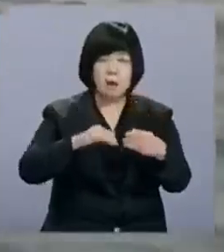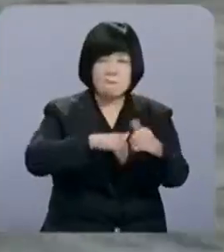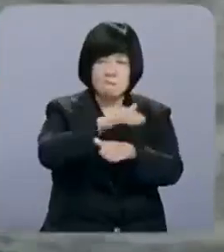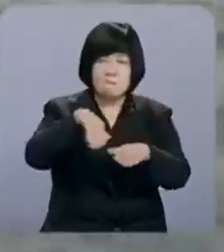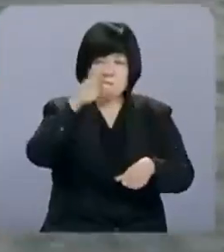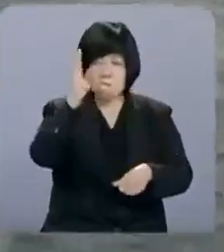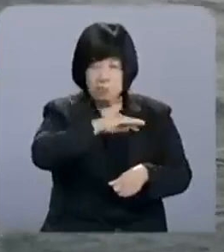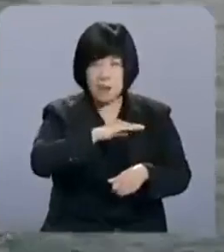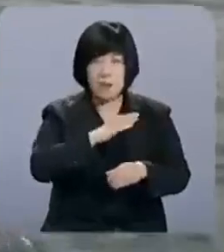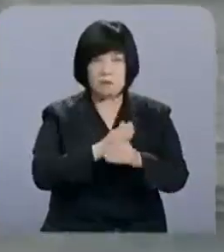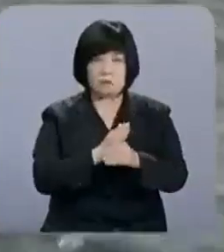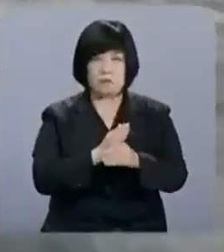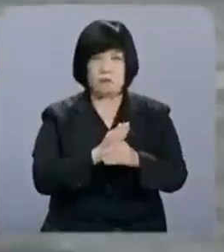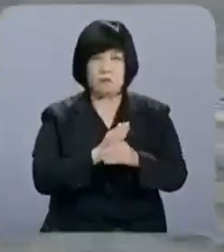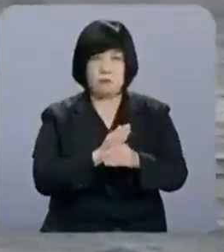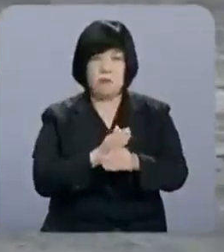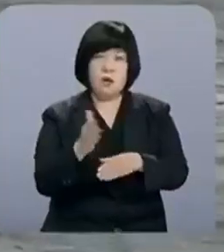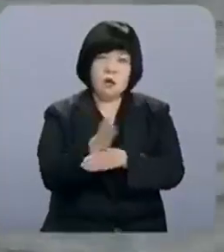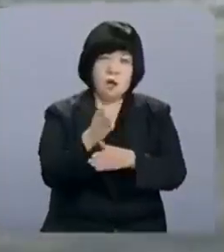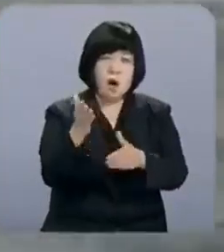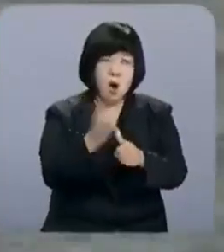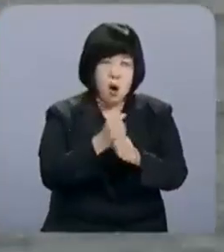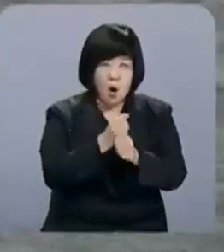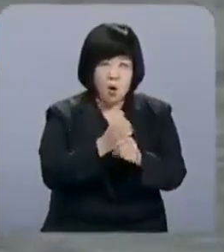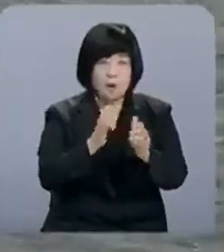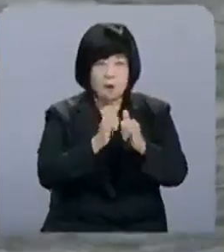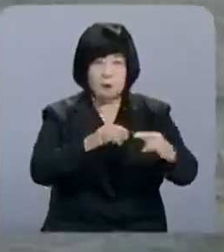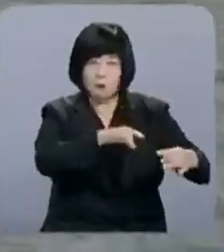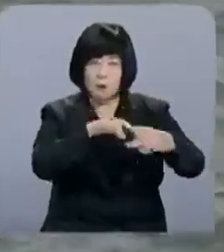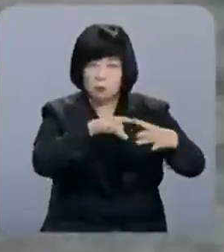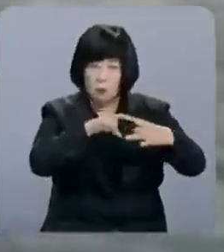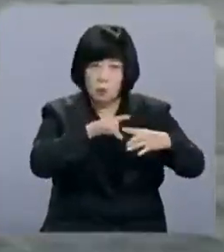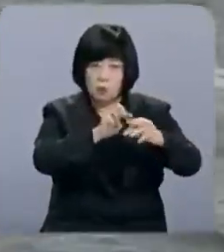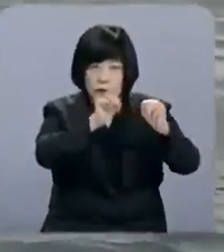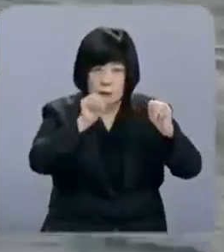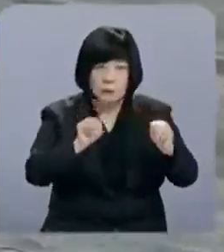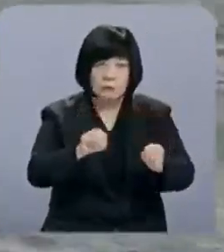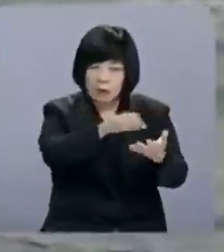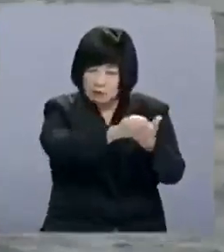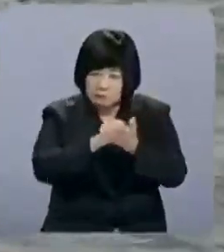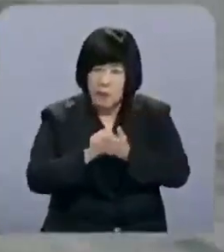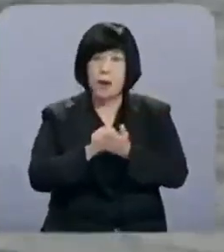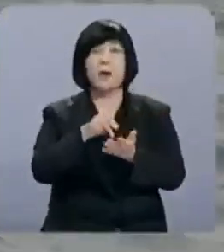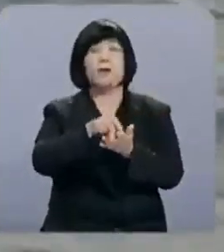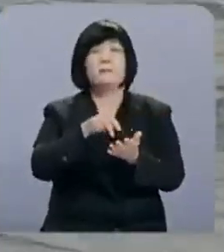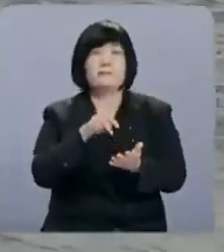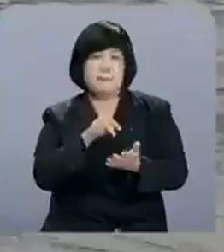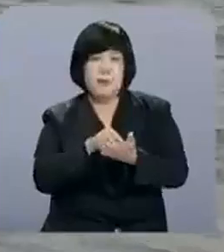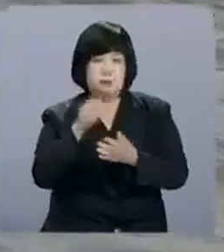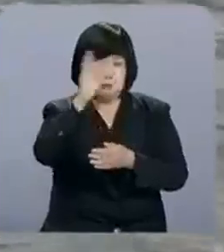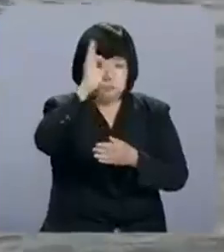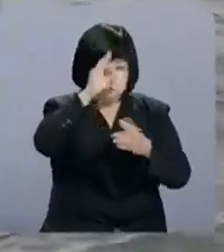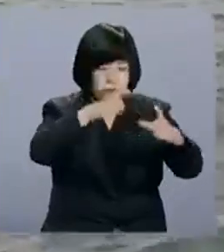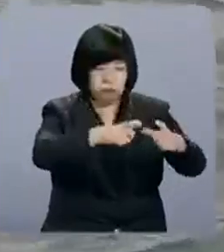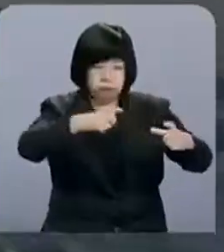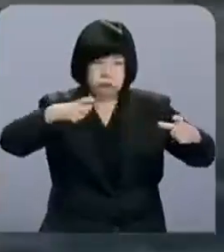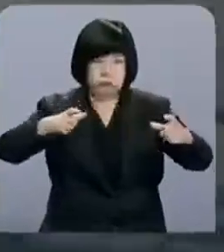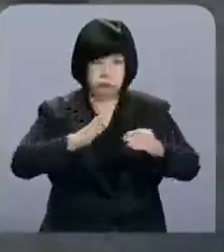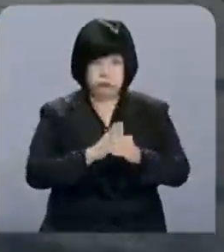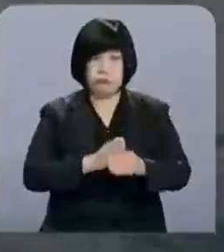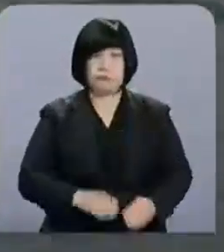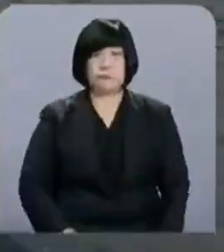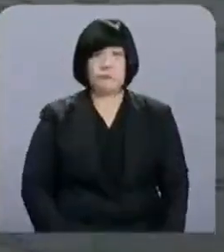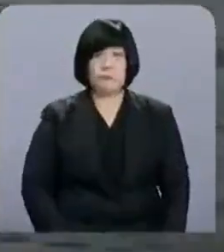상황이지만 해소 유동 여적 시스템과 범인들의 의견을 반영하여 수색 구역을 지정하고